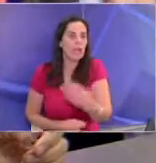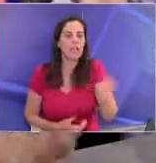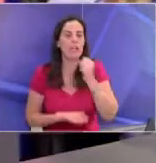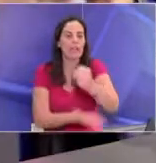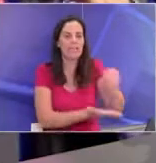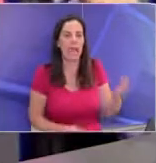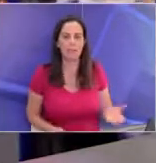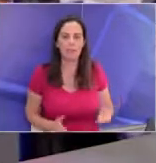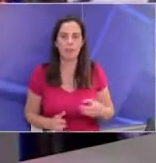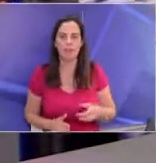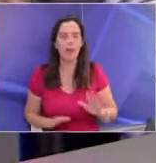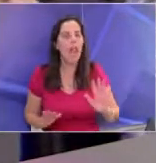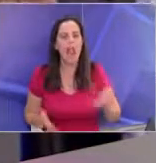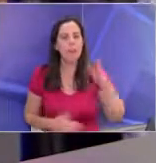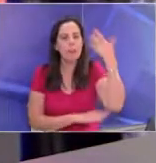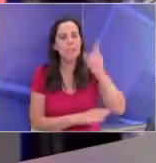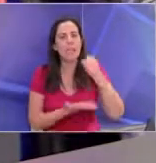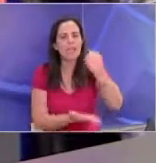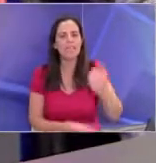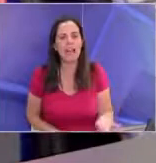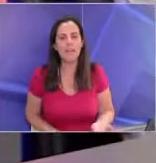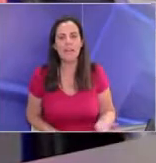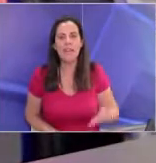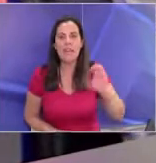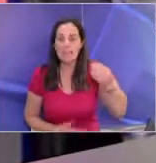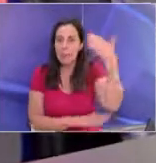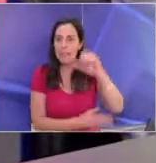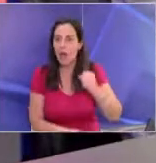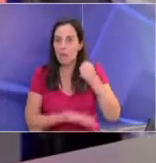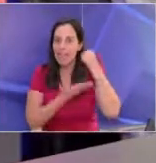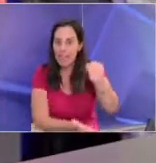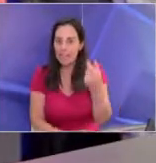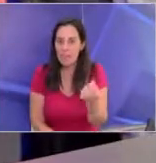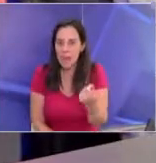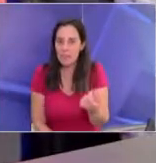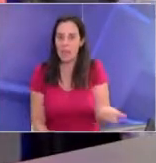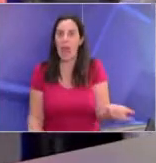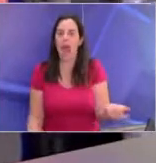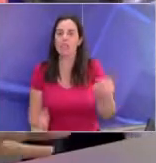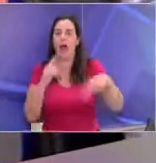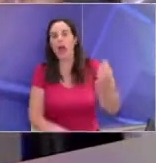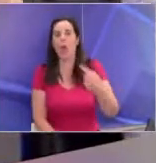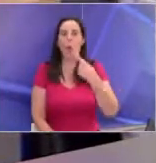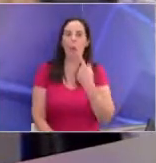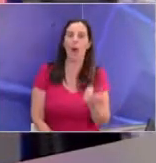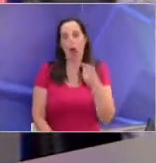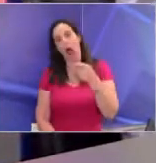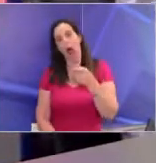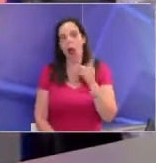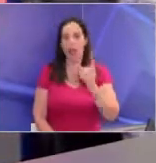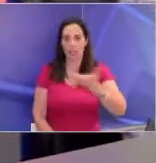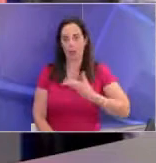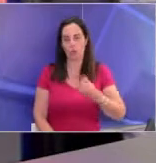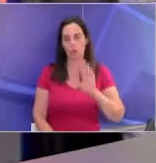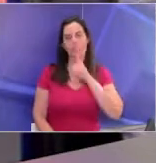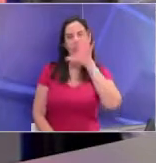את זה. אבל אין במדינת ישראל. למה המדינה? אז אם המדינה נותנת כסף, אחרי זה באים ואומרים לה, תתני לנו